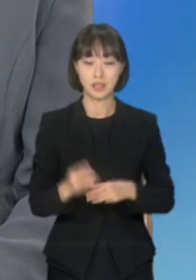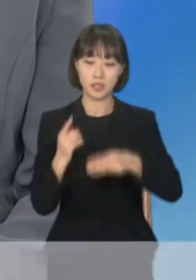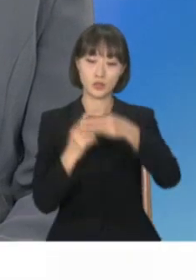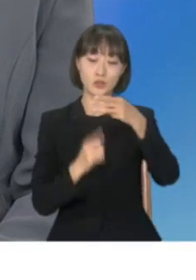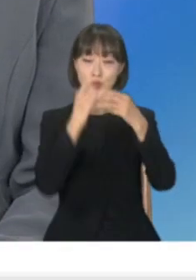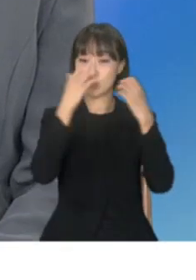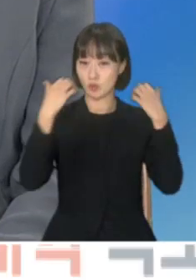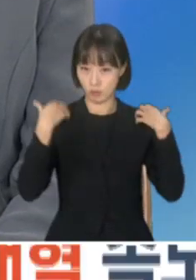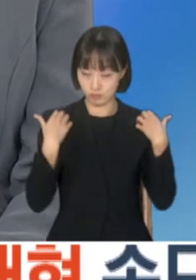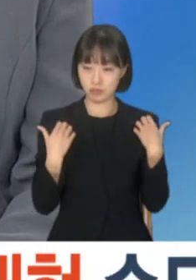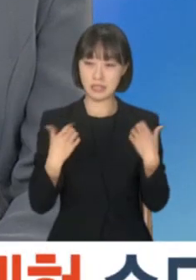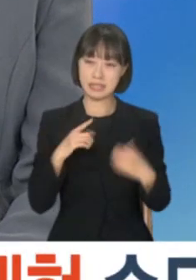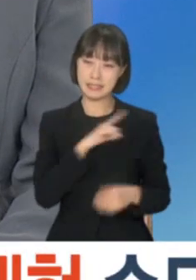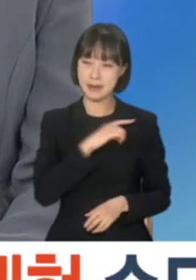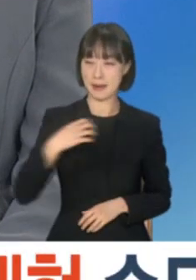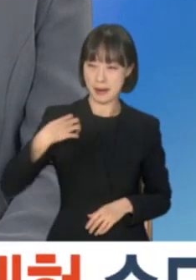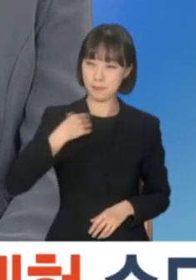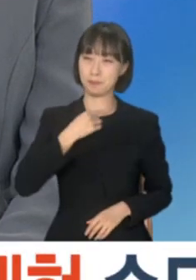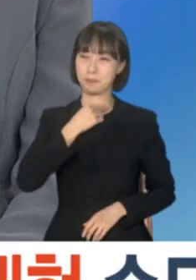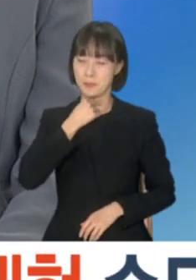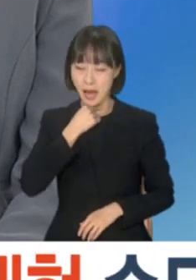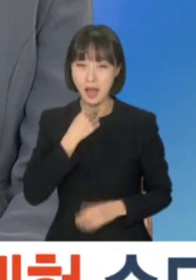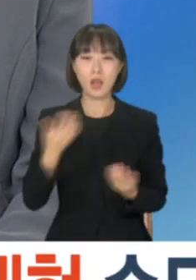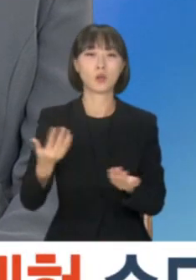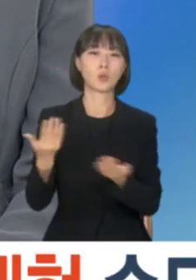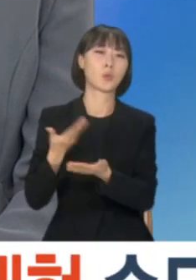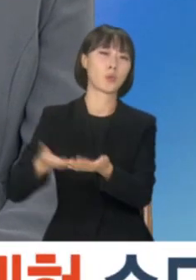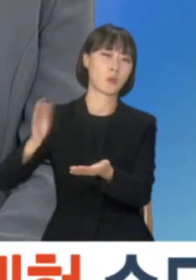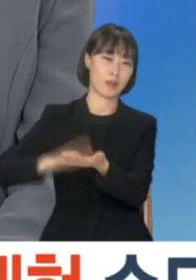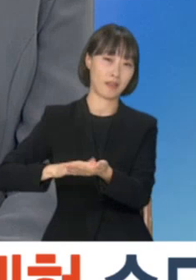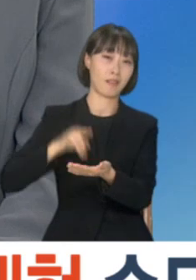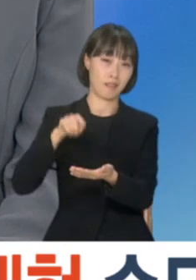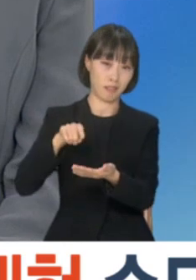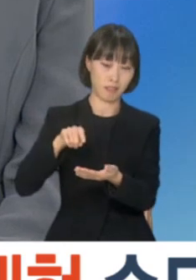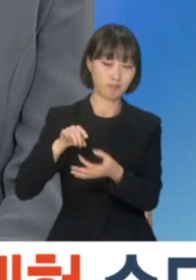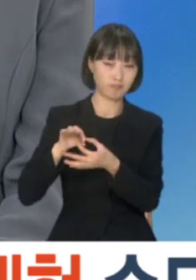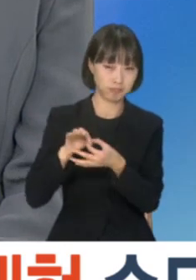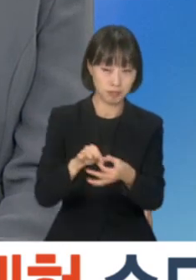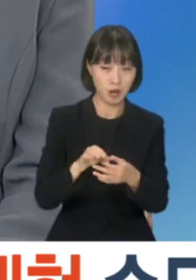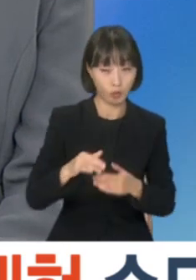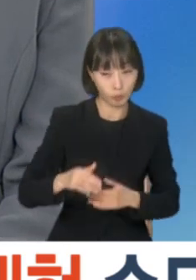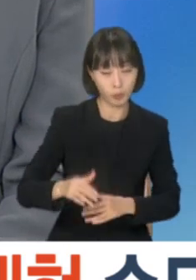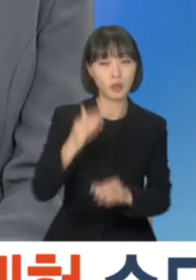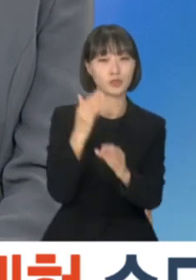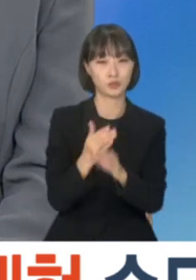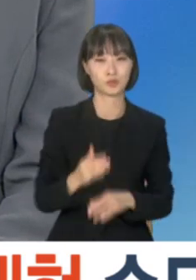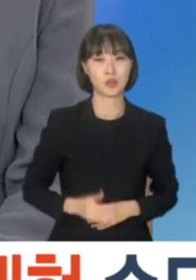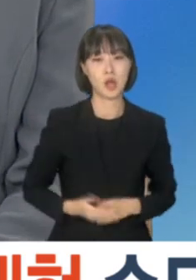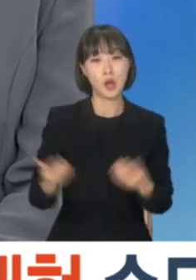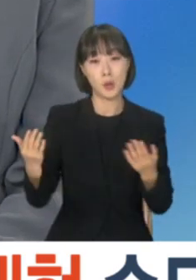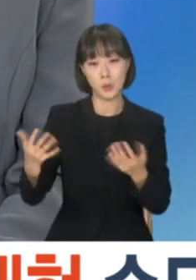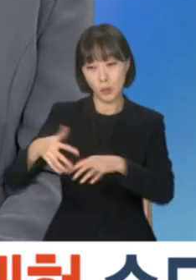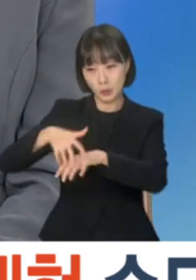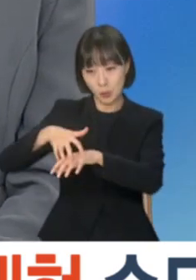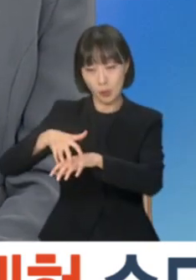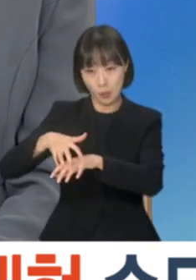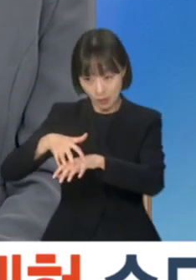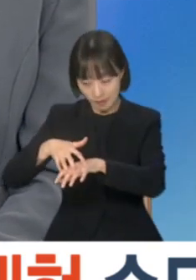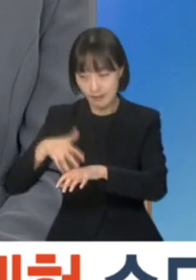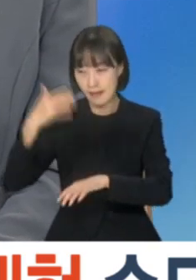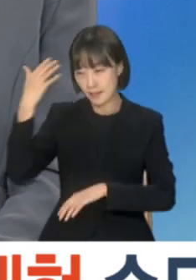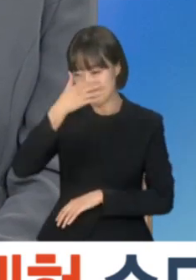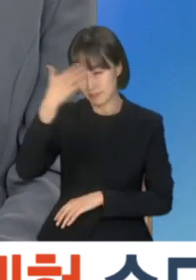윤석열 정부 국정 과제 중 하나인 노동 개혁에 속도가 붙고 있습니다. 노조 회계 투명성 강화 조치에 이어 근로시간